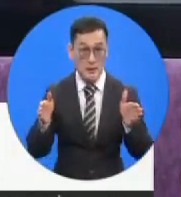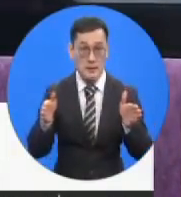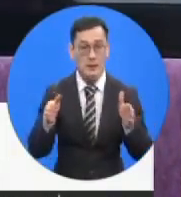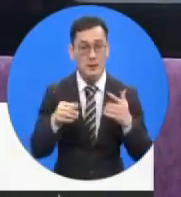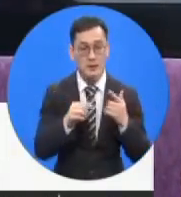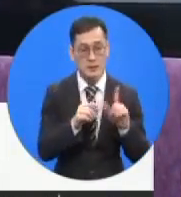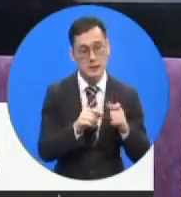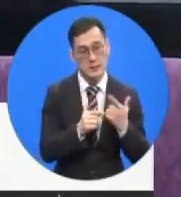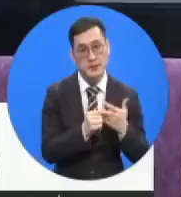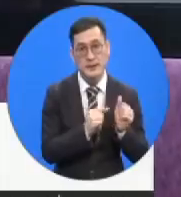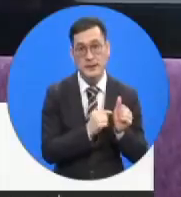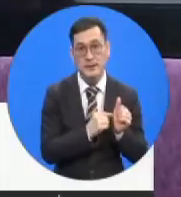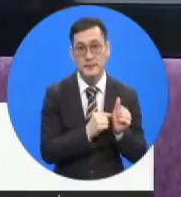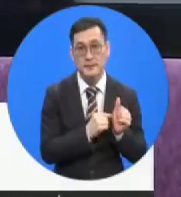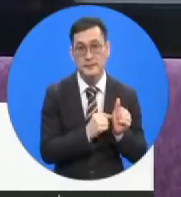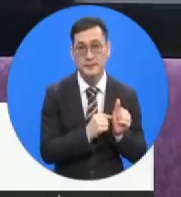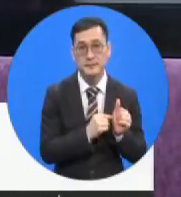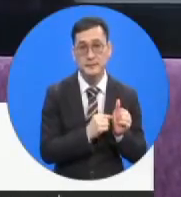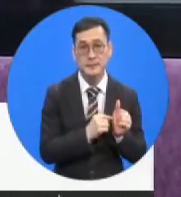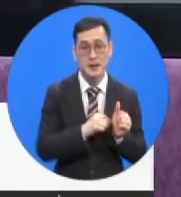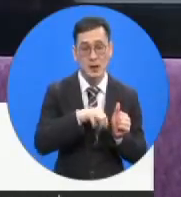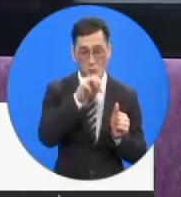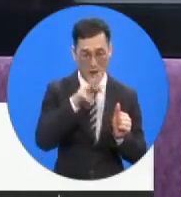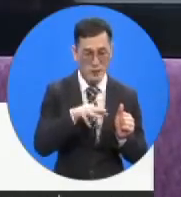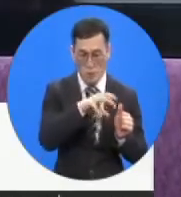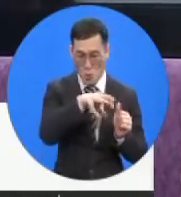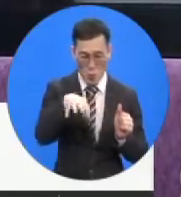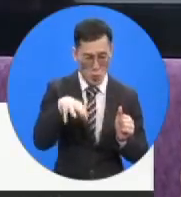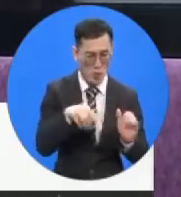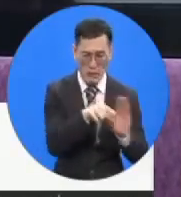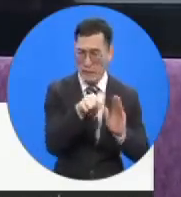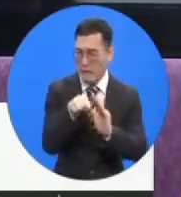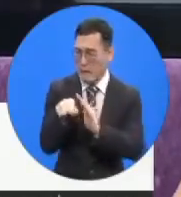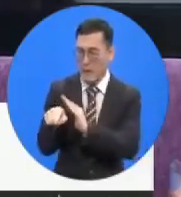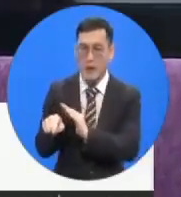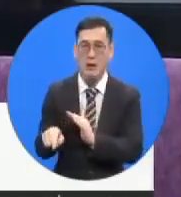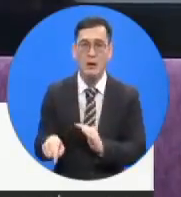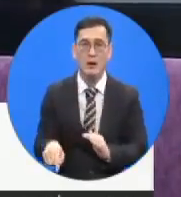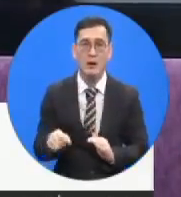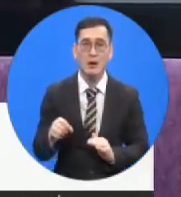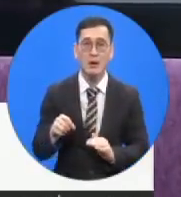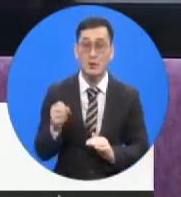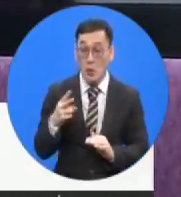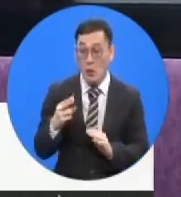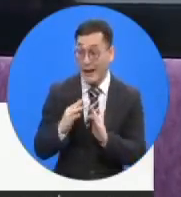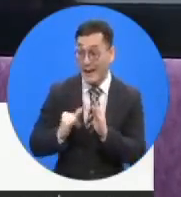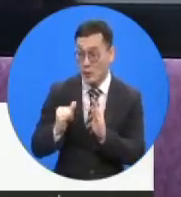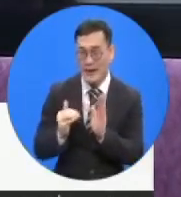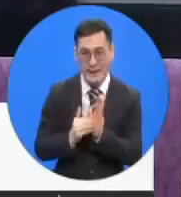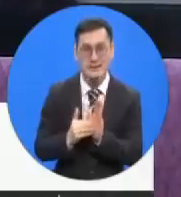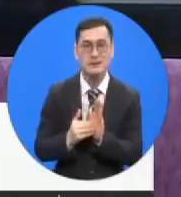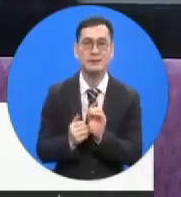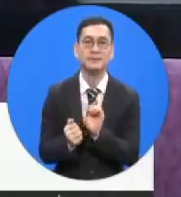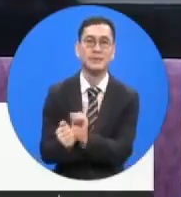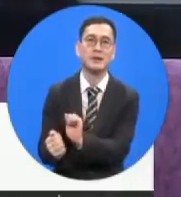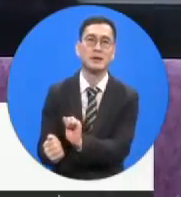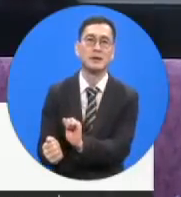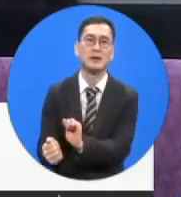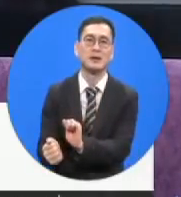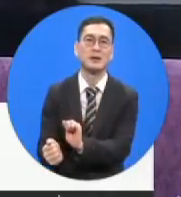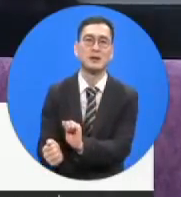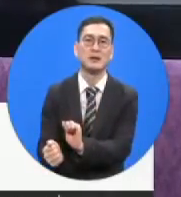환자가 지역사회를 이른바 활보를 했다라는 거고 결국 가족들도 사실은 저희 언론에서 보도하지